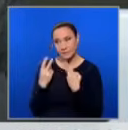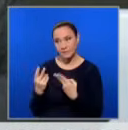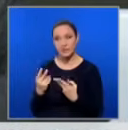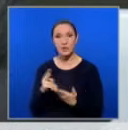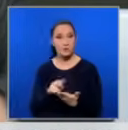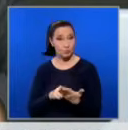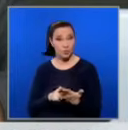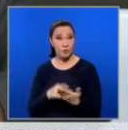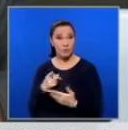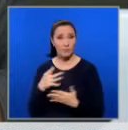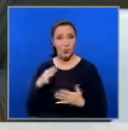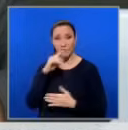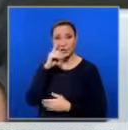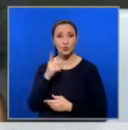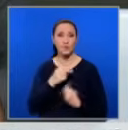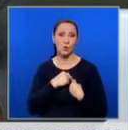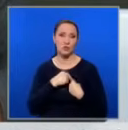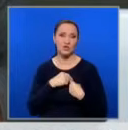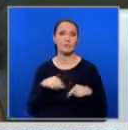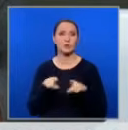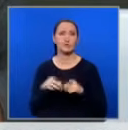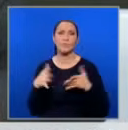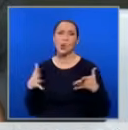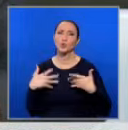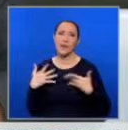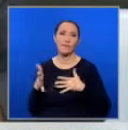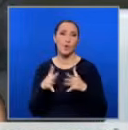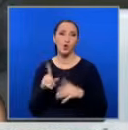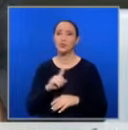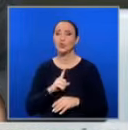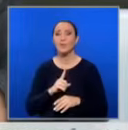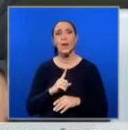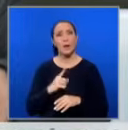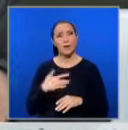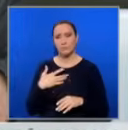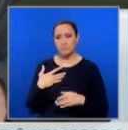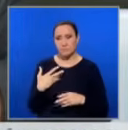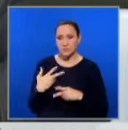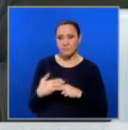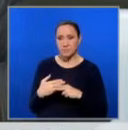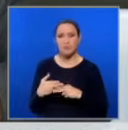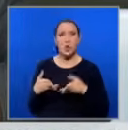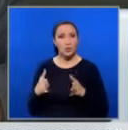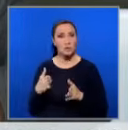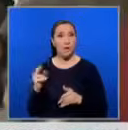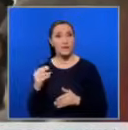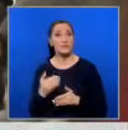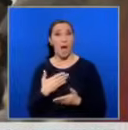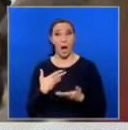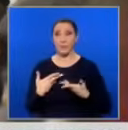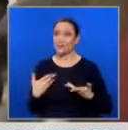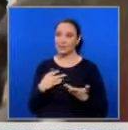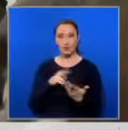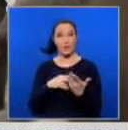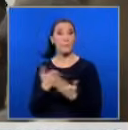прочетени. Това е много важно и това го усещам. Също така много се радвам на хора, които ме спират по улицата и казват: ама ние ви четем и отпреди Букър.